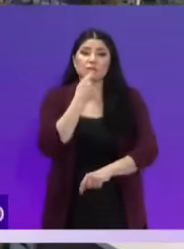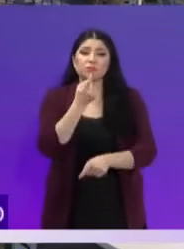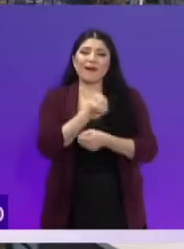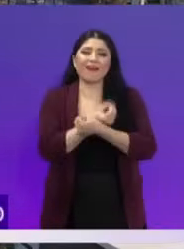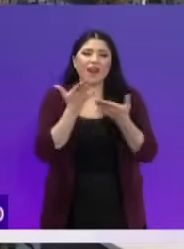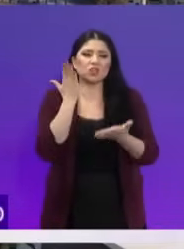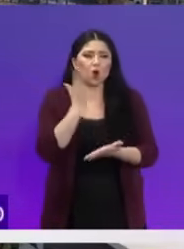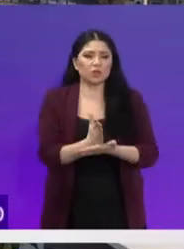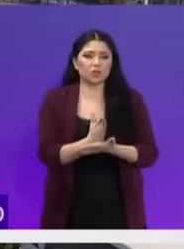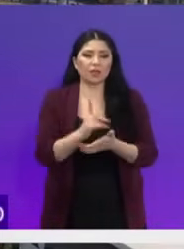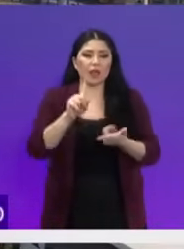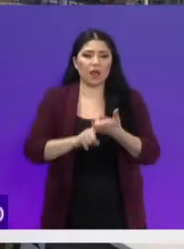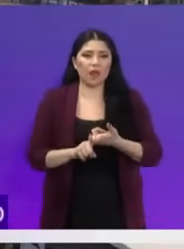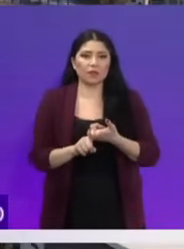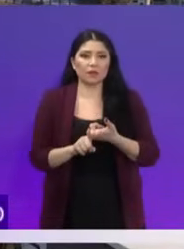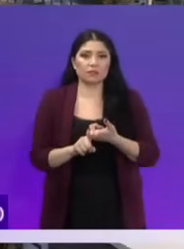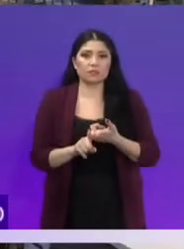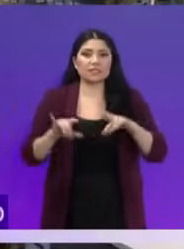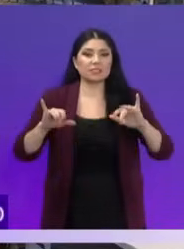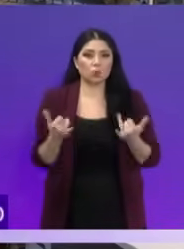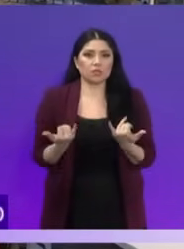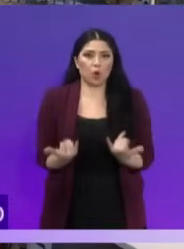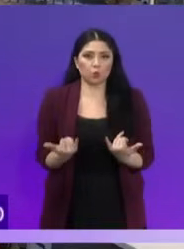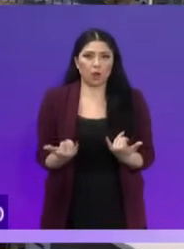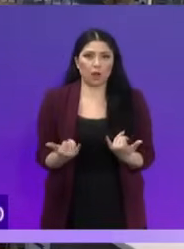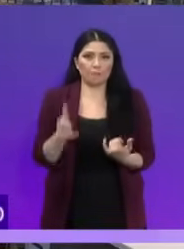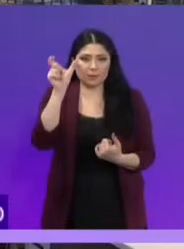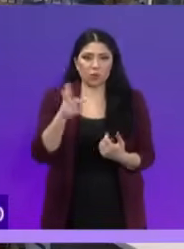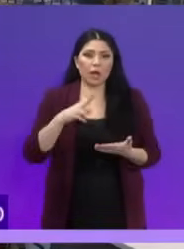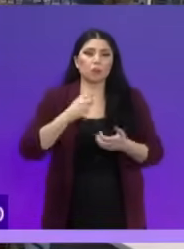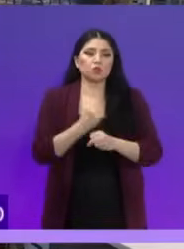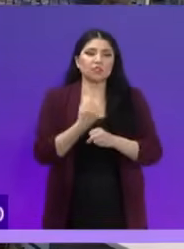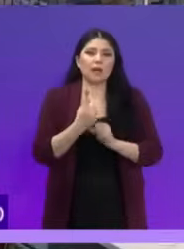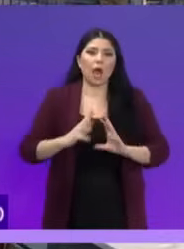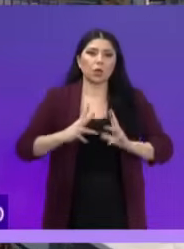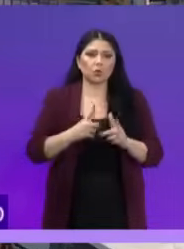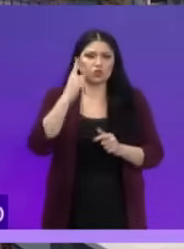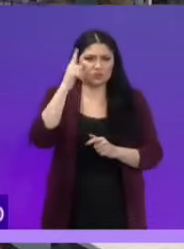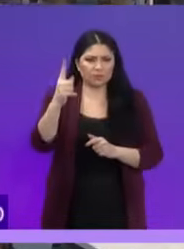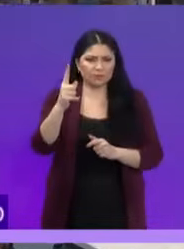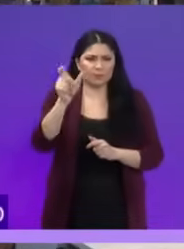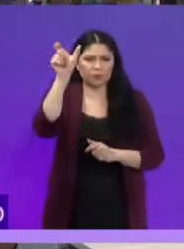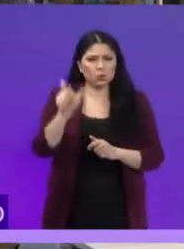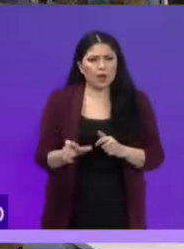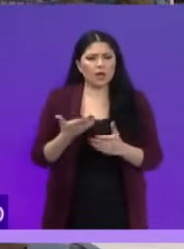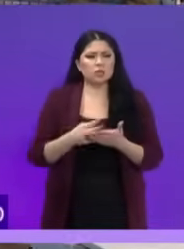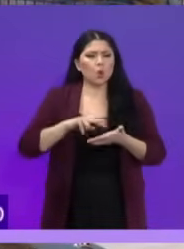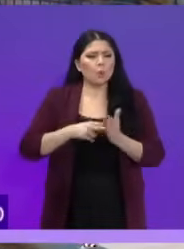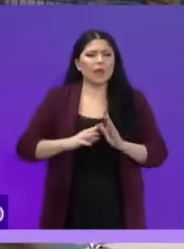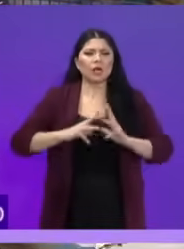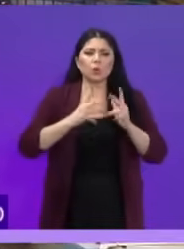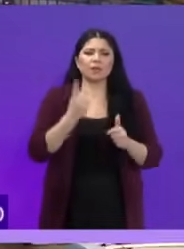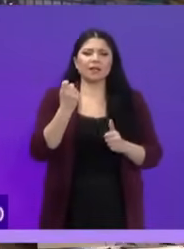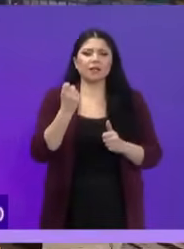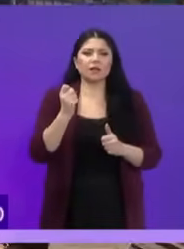și ferme legat de situația actuală a fermierilor. Așa cum știm, fermierii europeni, în special cei din